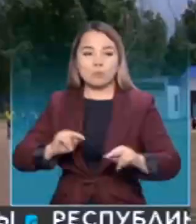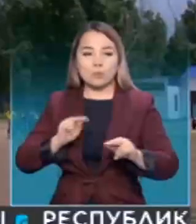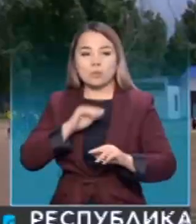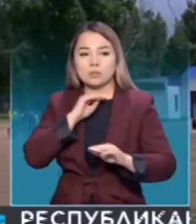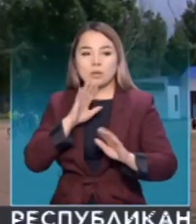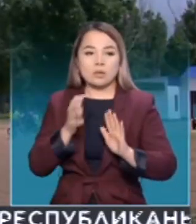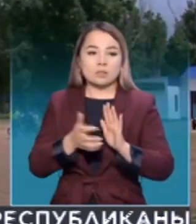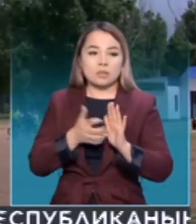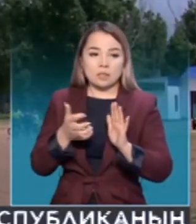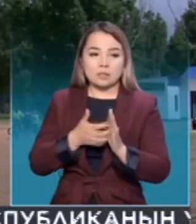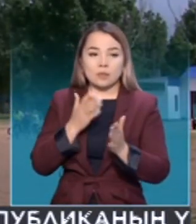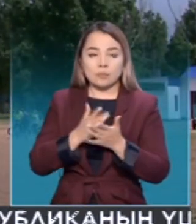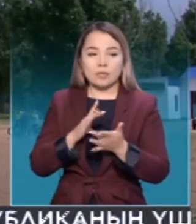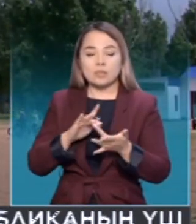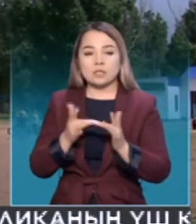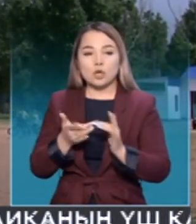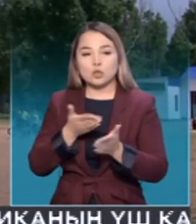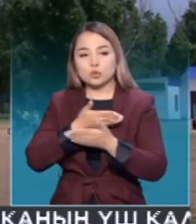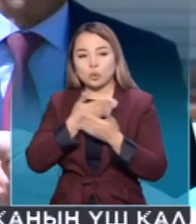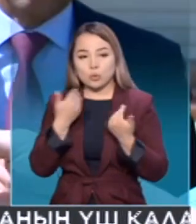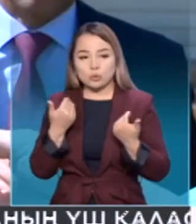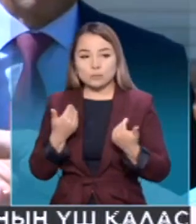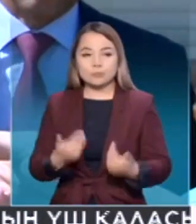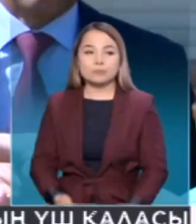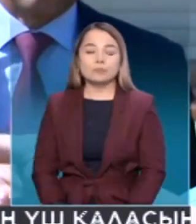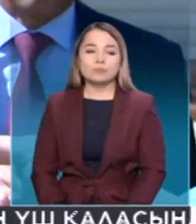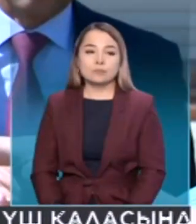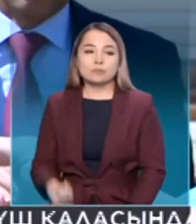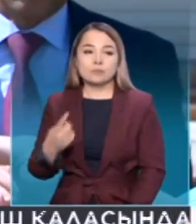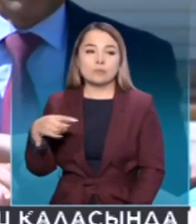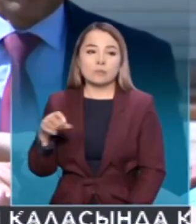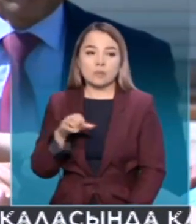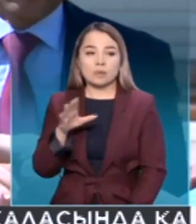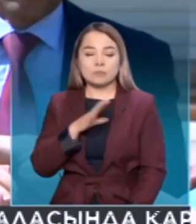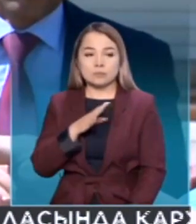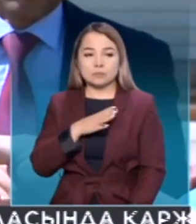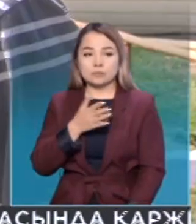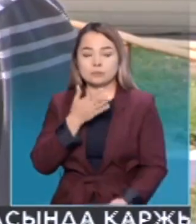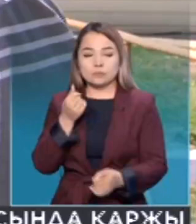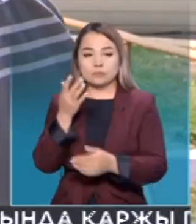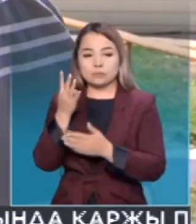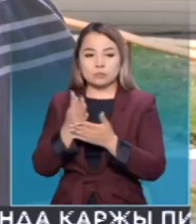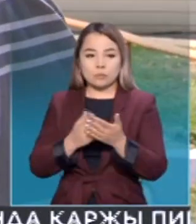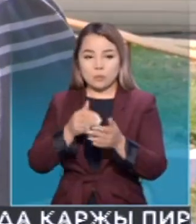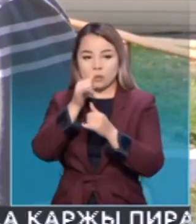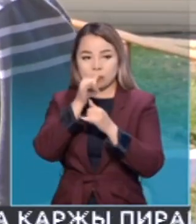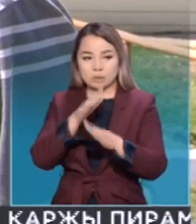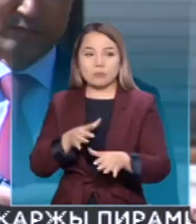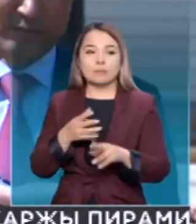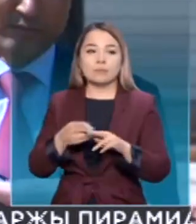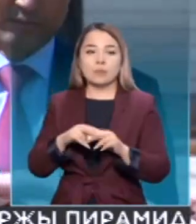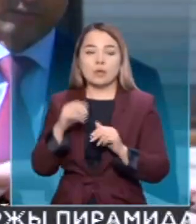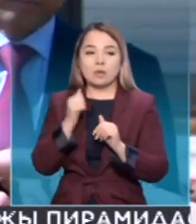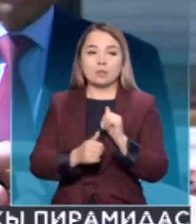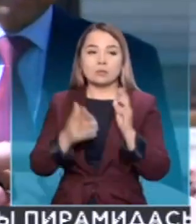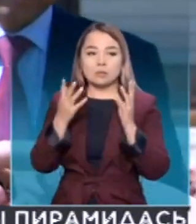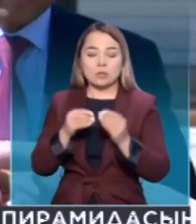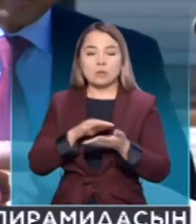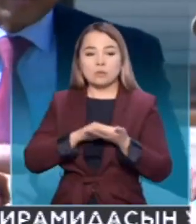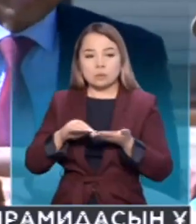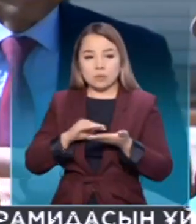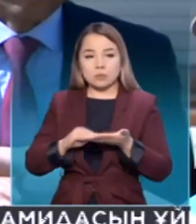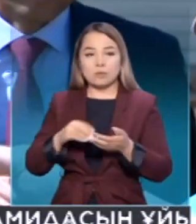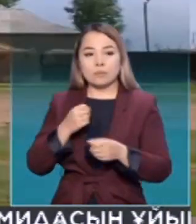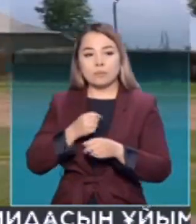мұғалімдердің біліктілігінде емес, интернеттің жоқтығында. Кейде бір жетке дейін баға қойылмай отыратын уақытымыз олар. Міндет түрде күнде толтырып отырмыз,